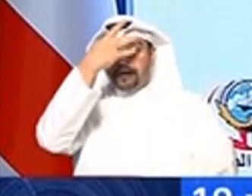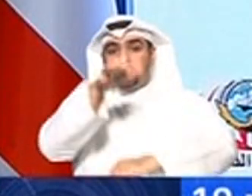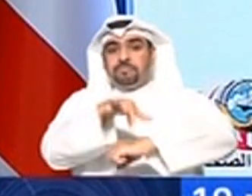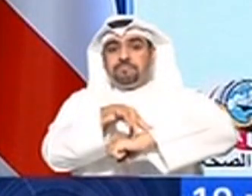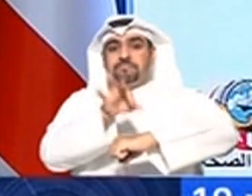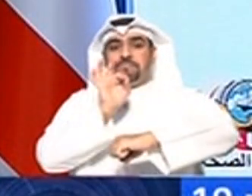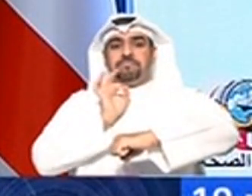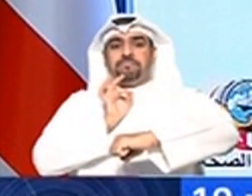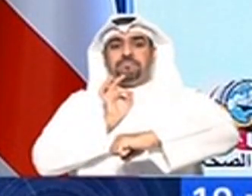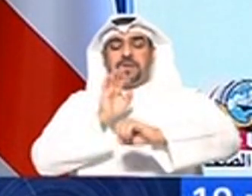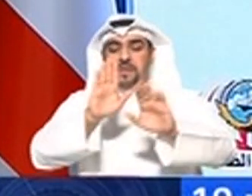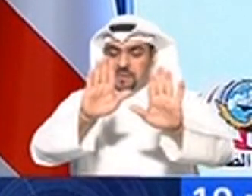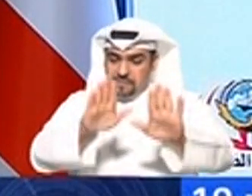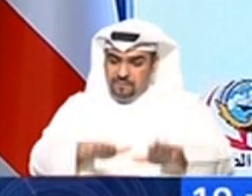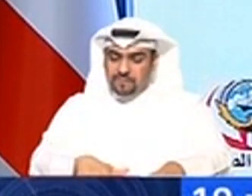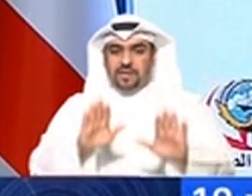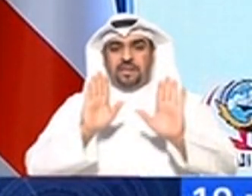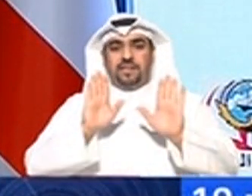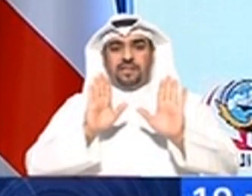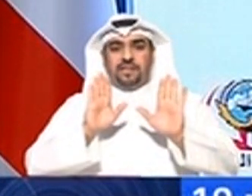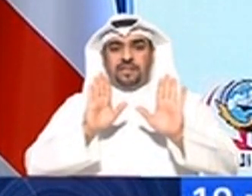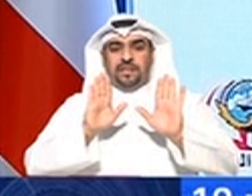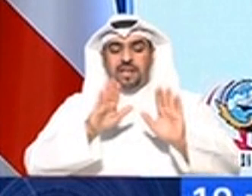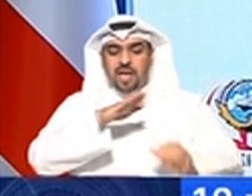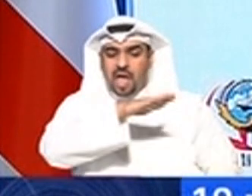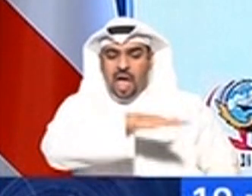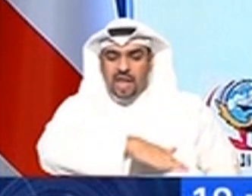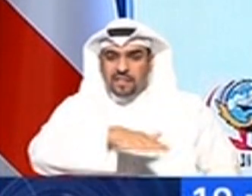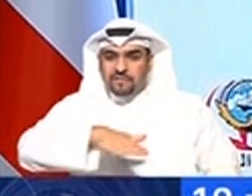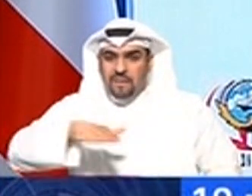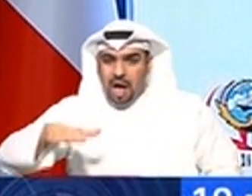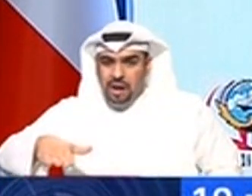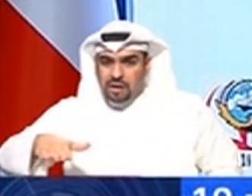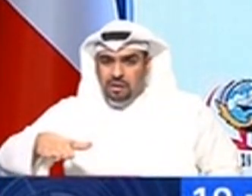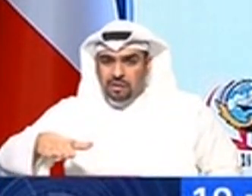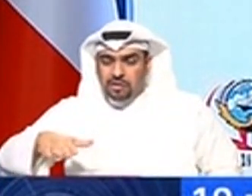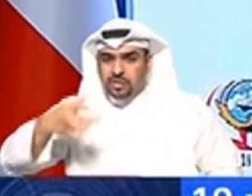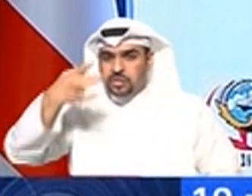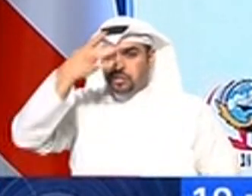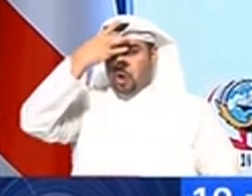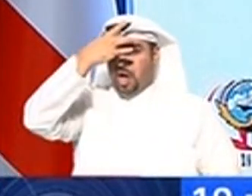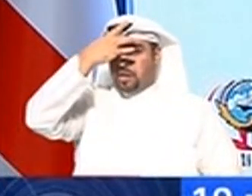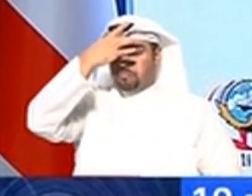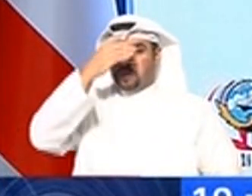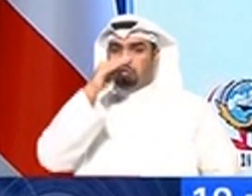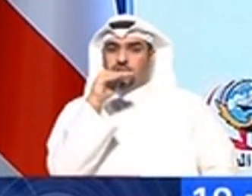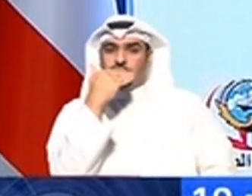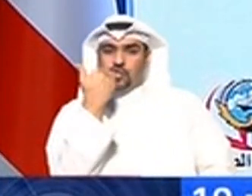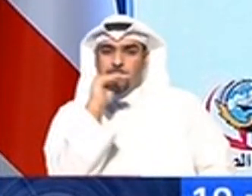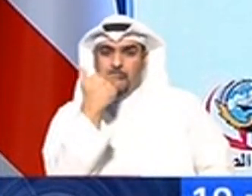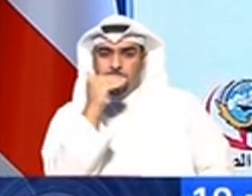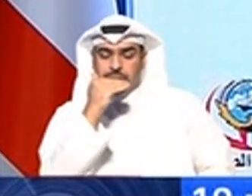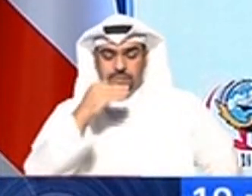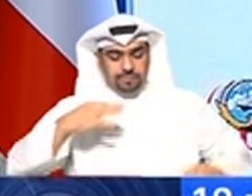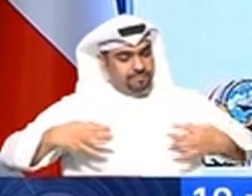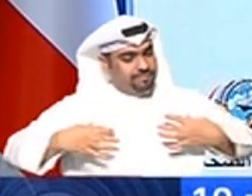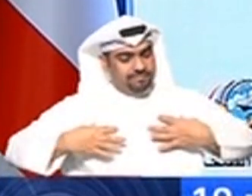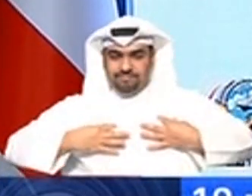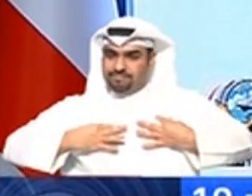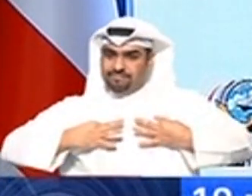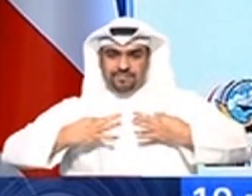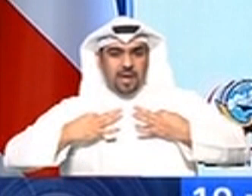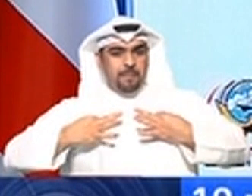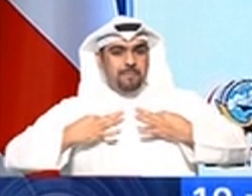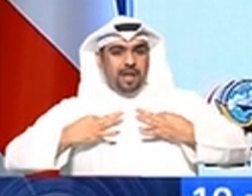كوفيد-19، فلا توجد فئة محصنة ضد هذا المرض، إلا وأنه قد لوحظ هناك بعض الفئات